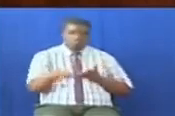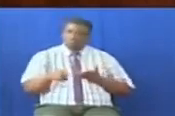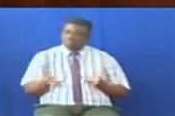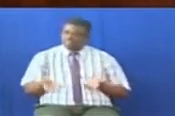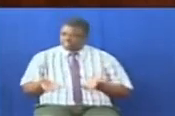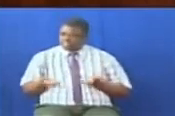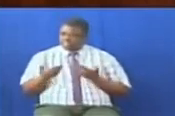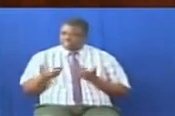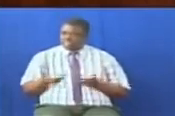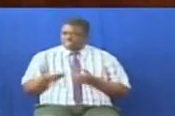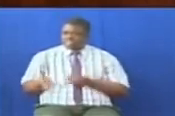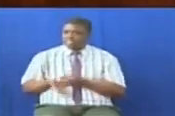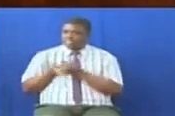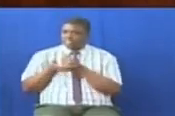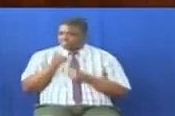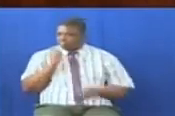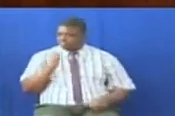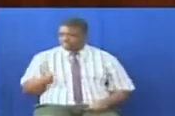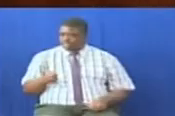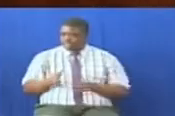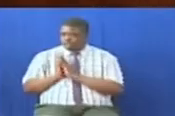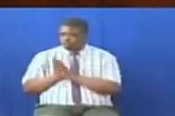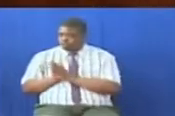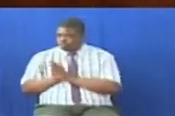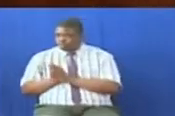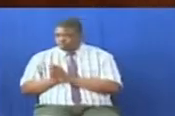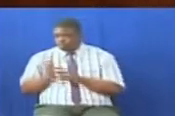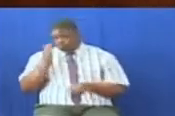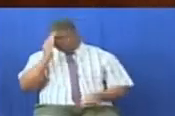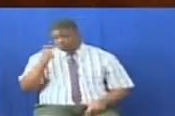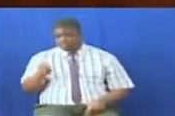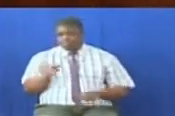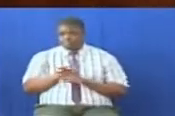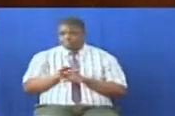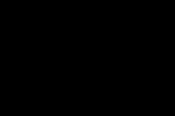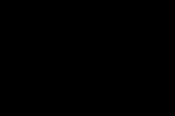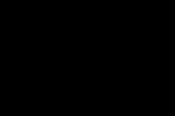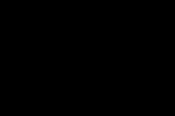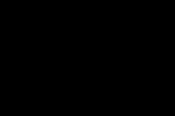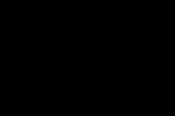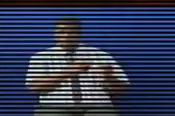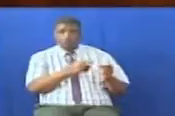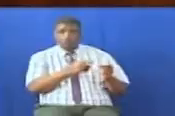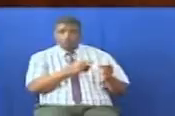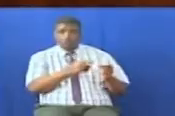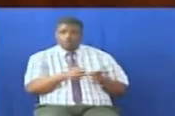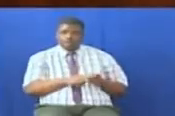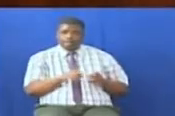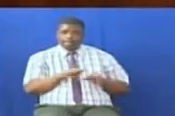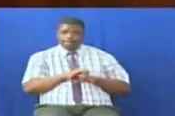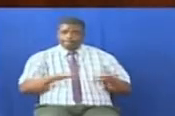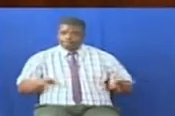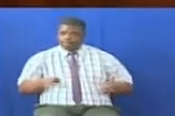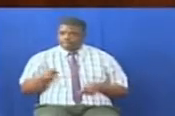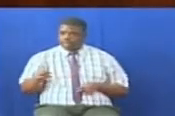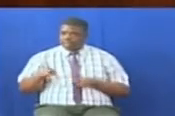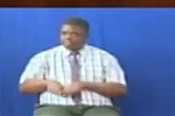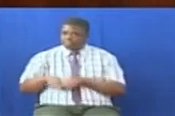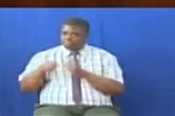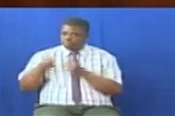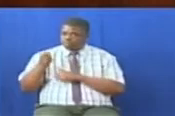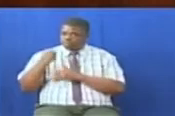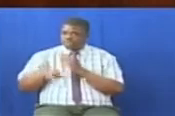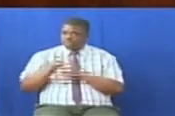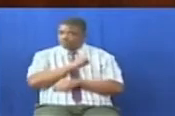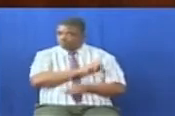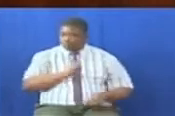Naibu Spika, tulikuwa tunaomba wakati ambapo tunajua tayari imeshatolewa barua ya kwamba mabaraza haya yanaenda kuvunjwa ndani ya wiki moja